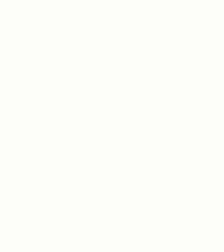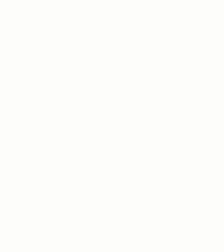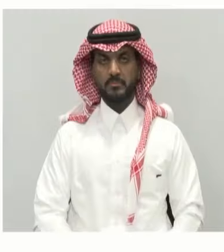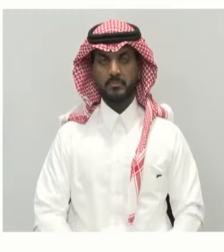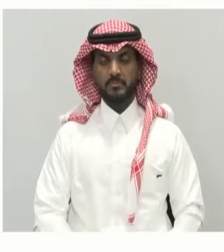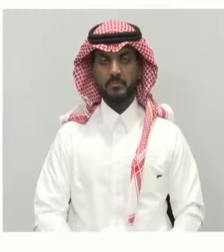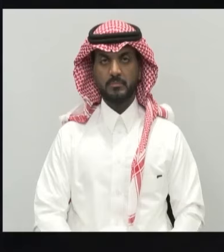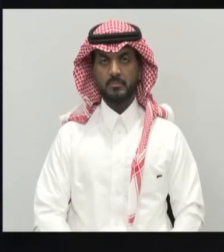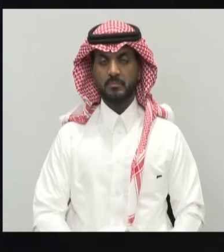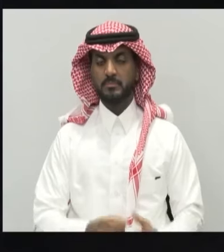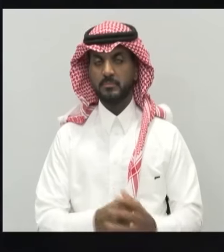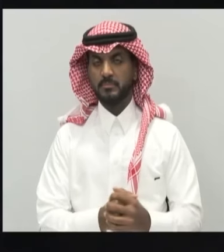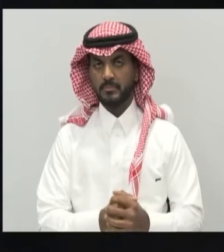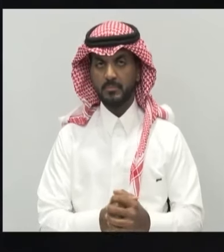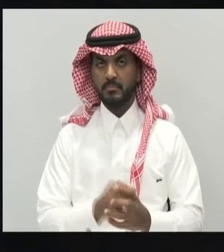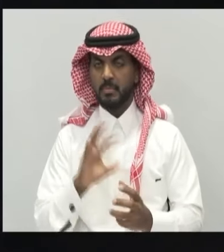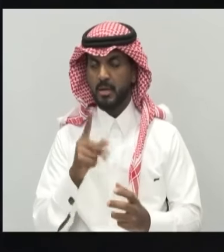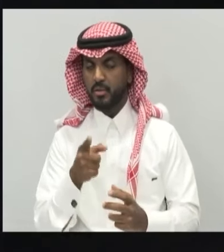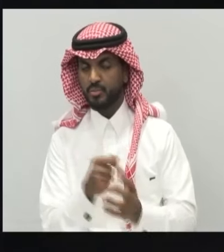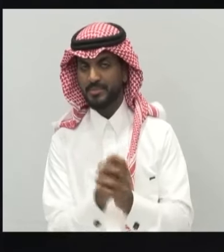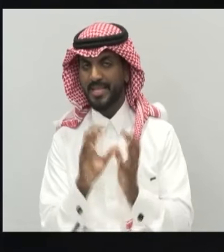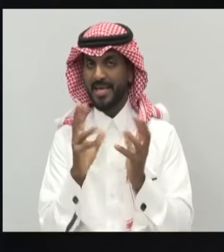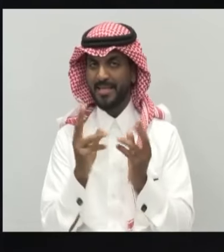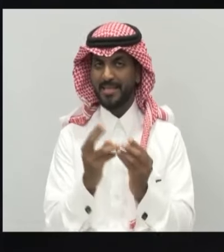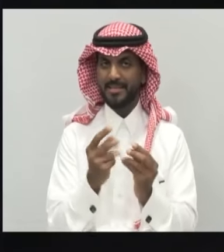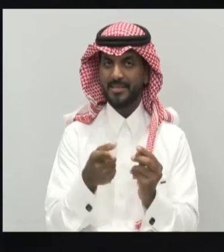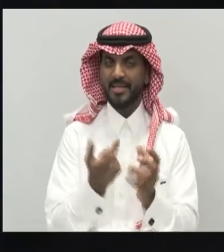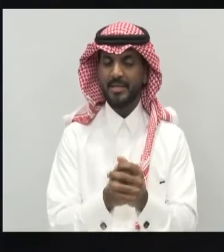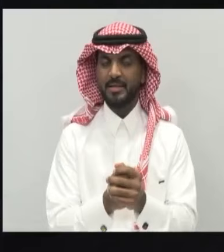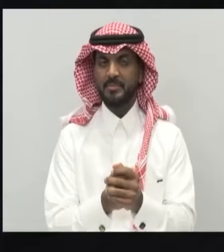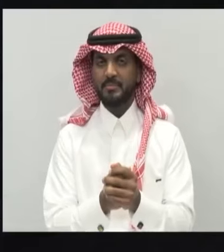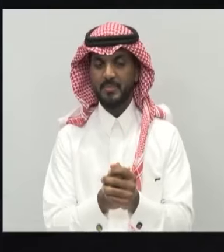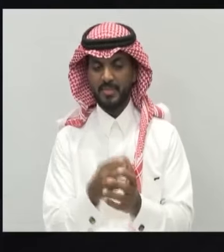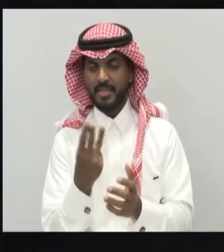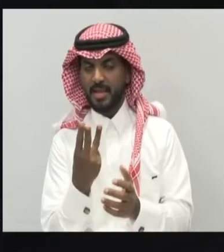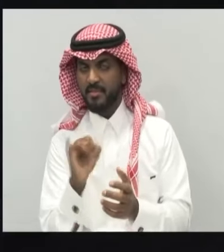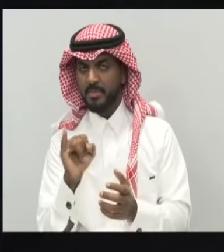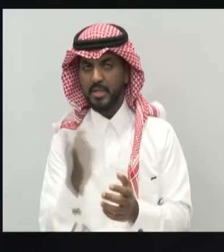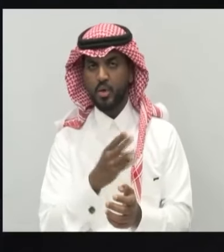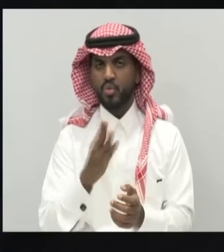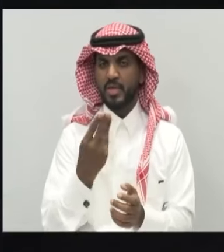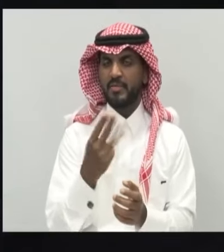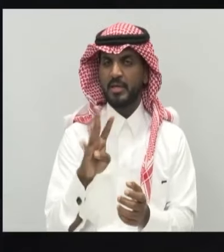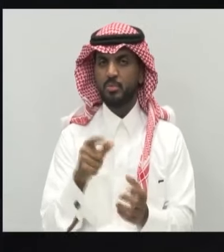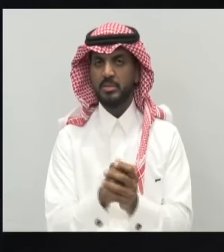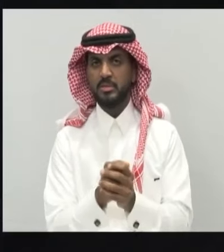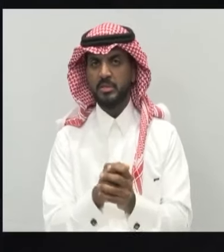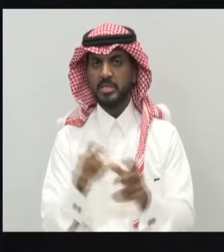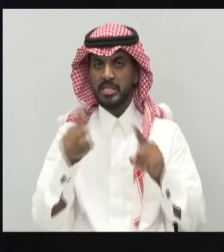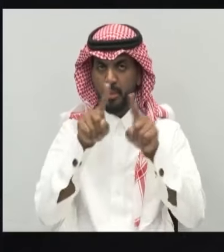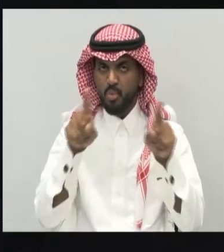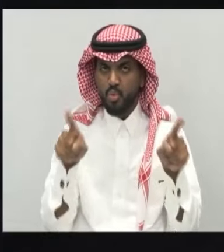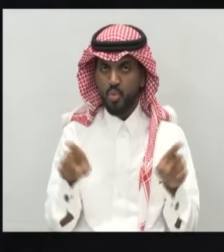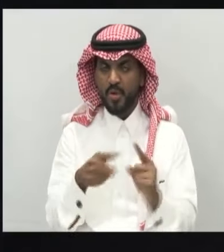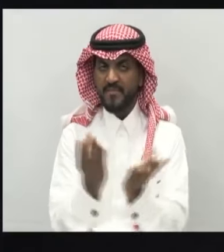ها يا ابطال ما رايكم ما التقدير الانسب 3 متر ام 3 كيلو متر السبوره ما هيمثل